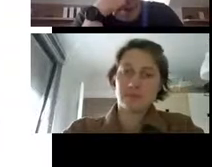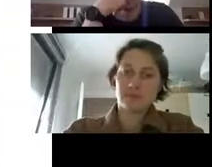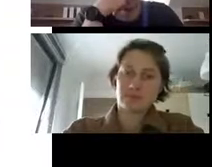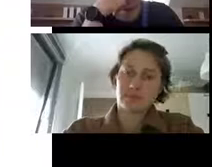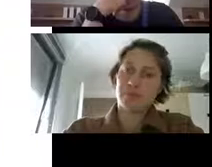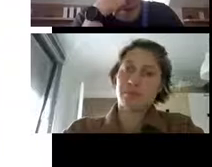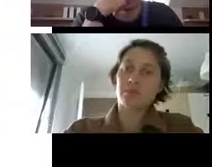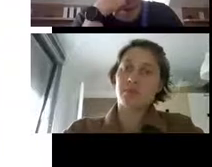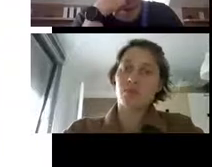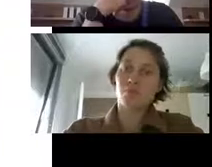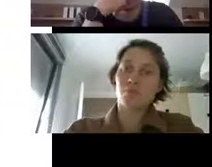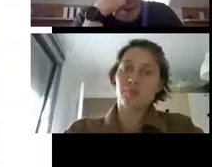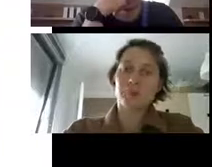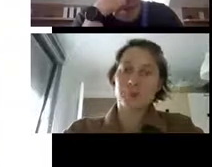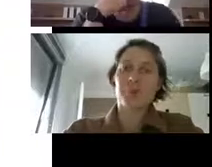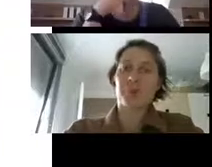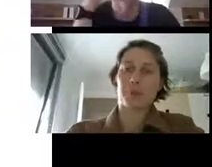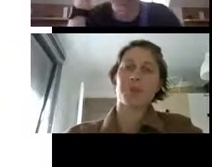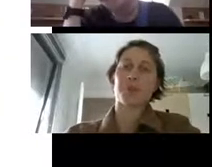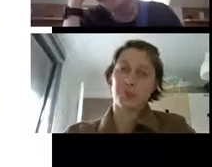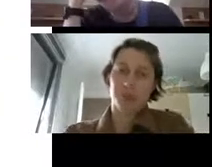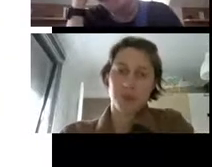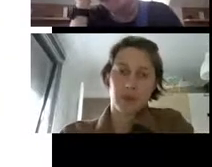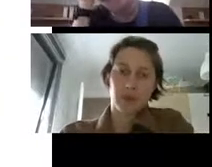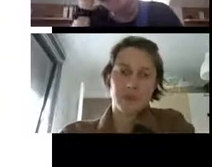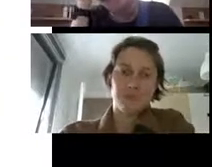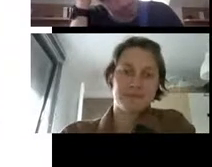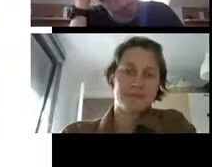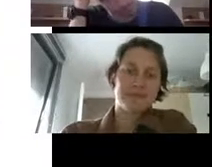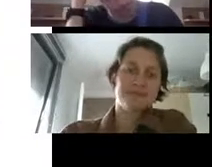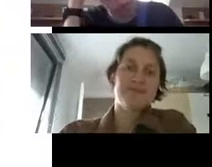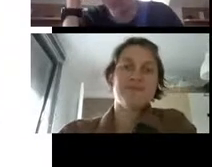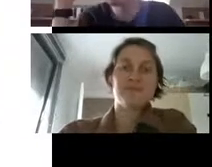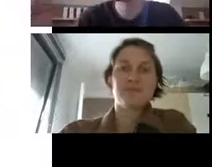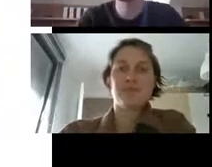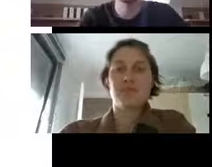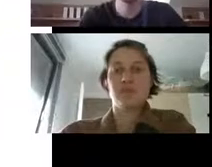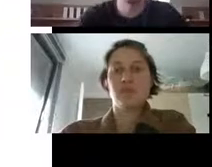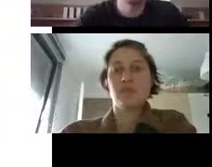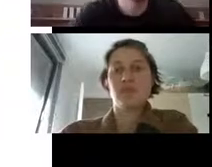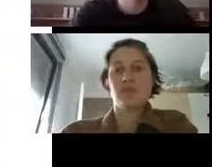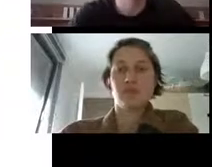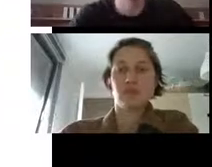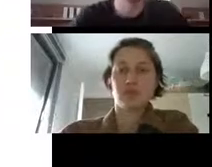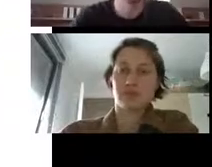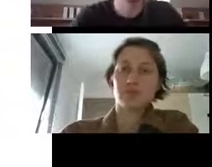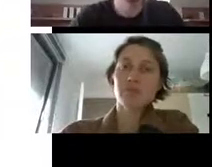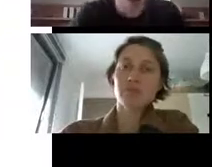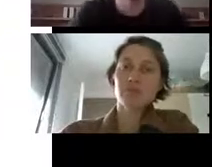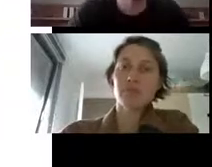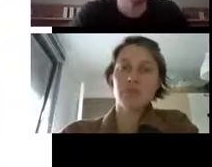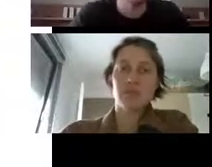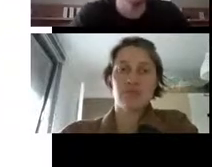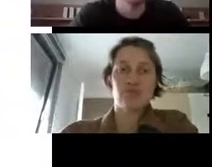is een regel algemeen toch een beetje gekend. Als je zelf besmet bent of onder 1 dak woont met een besmette persoon, dan kan je